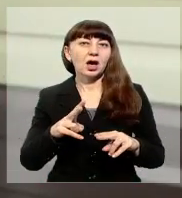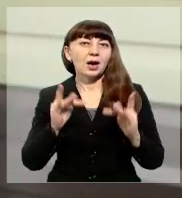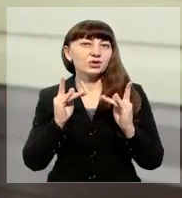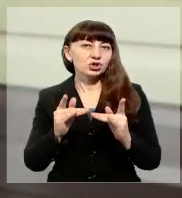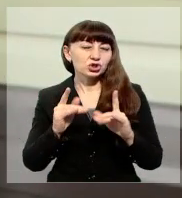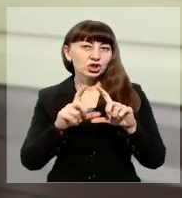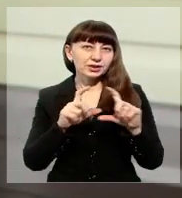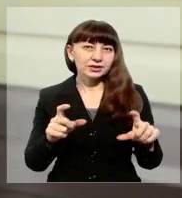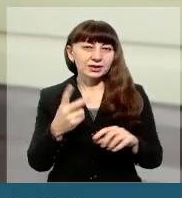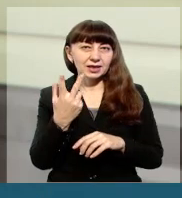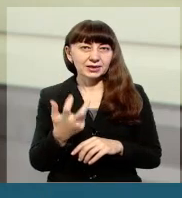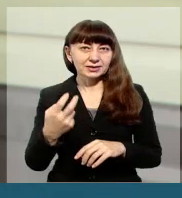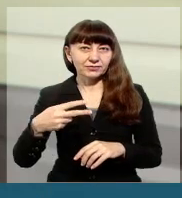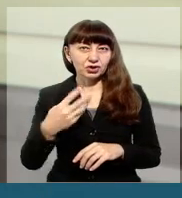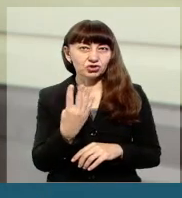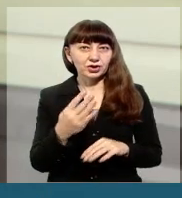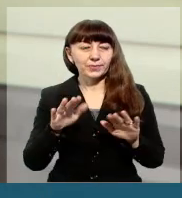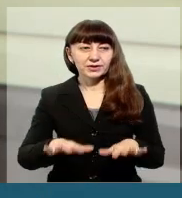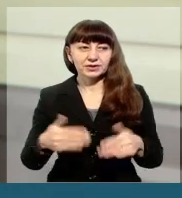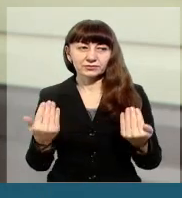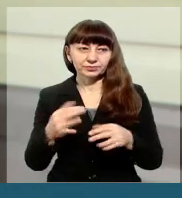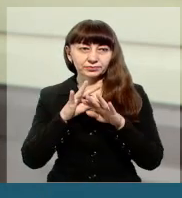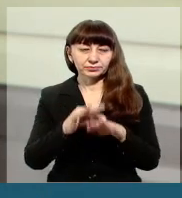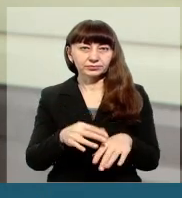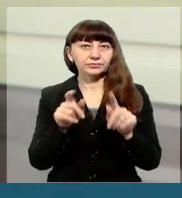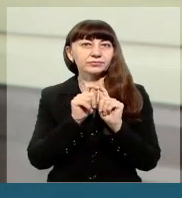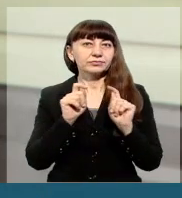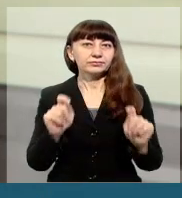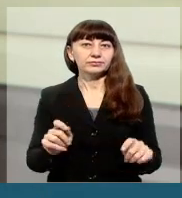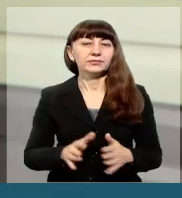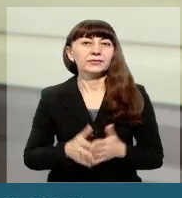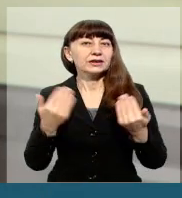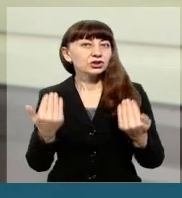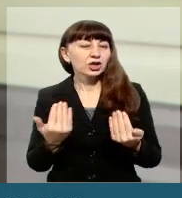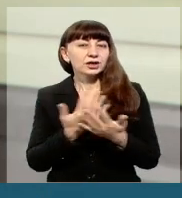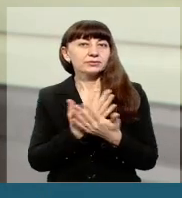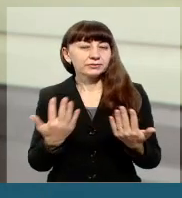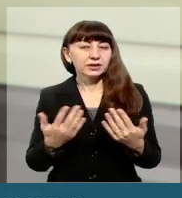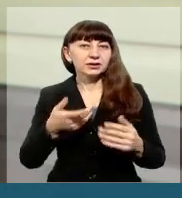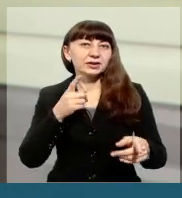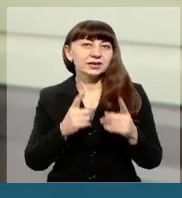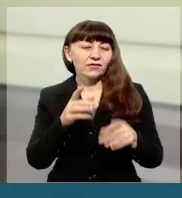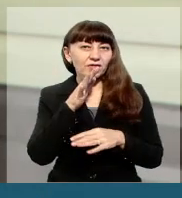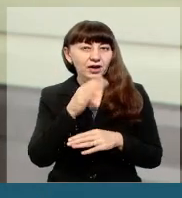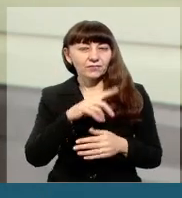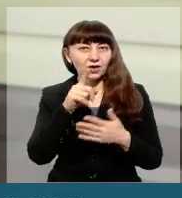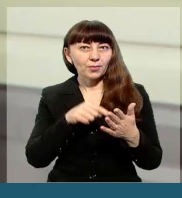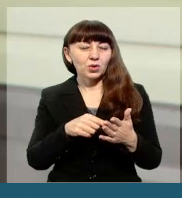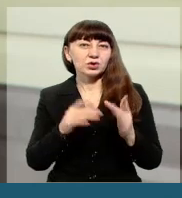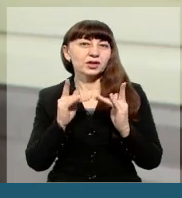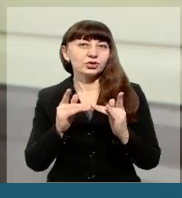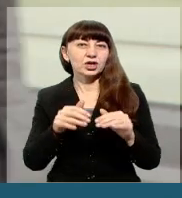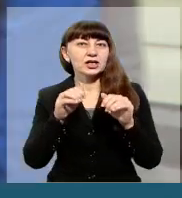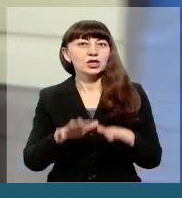қазіргі таңда бұл мәселе 100% шешімін тапты. Сондықтан қазір пәтер жалдаудың қажеті жоқ. Себебі студенттер үйінен барлығына орындар берілді.